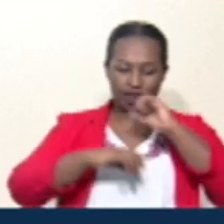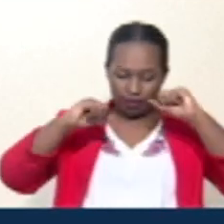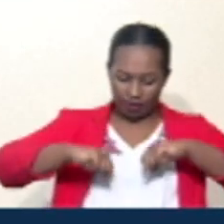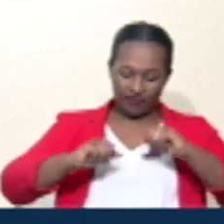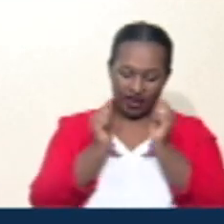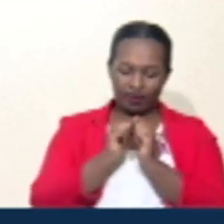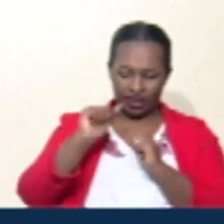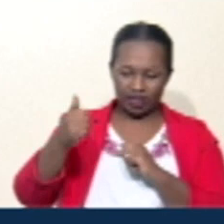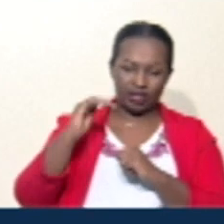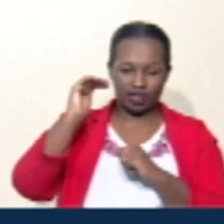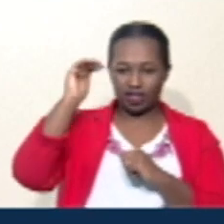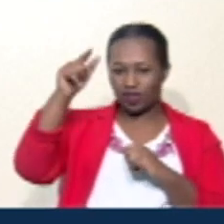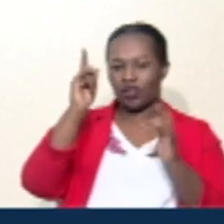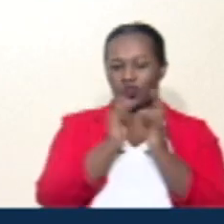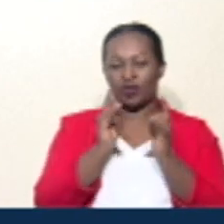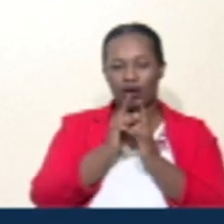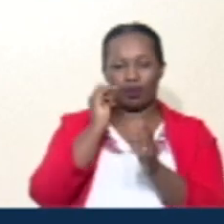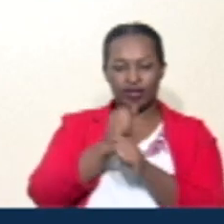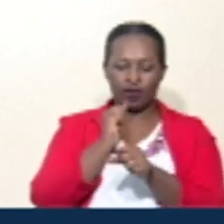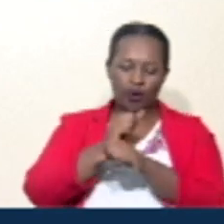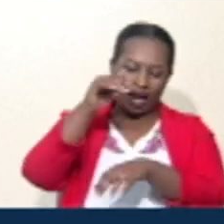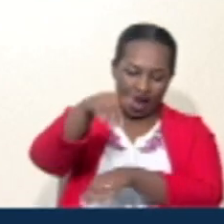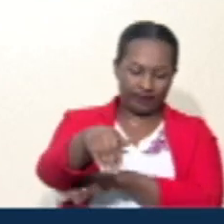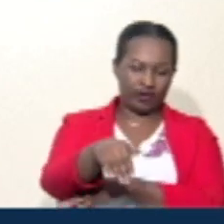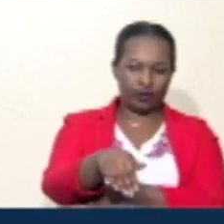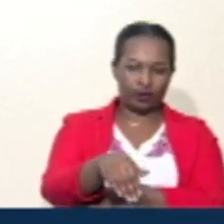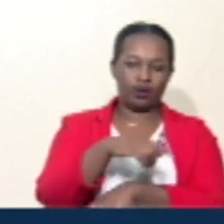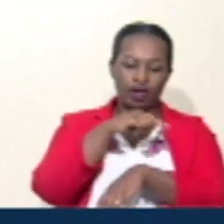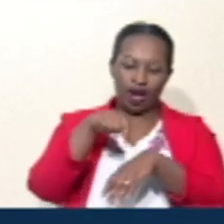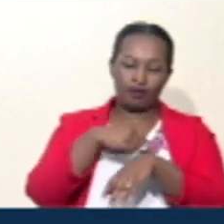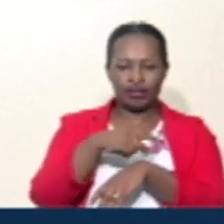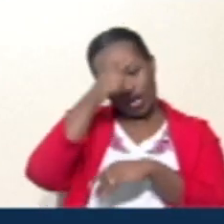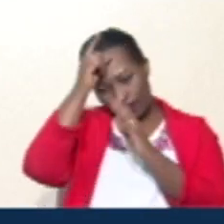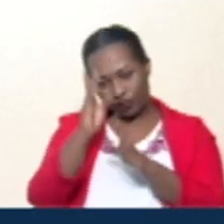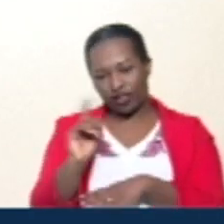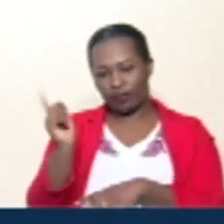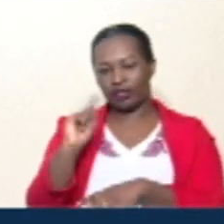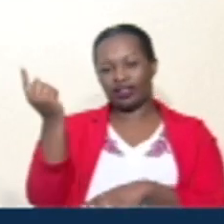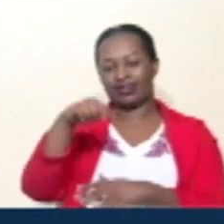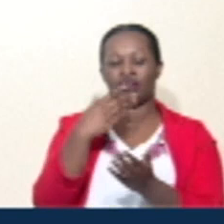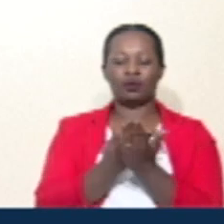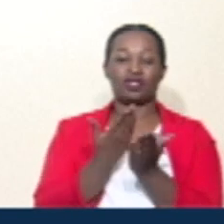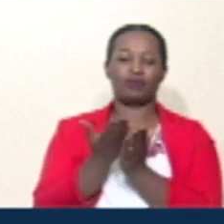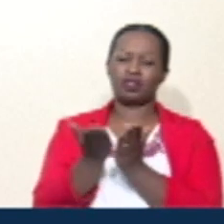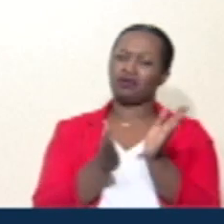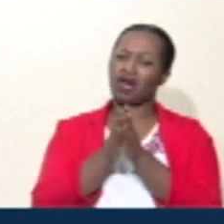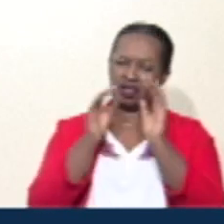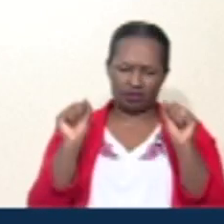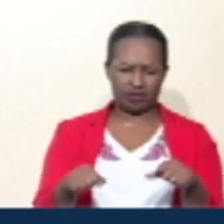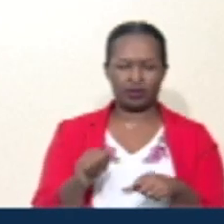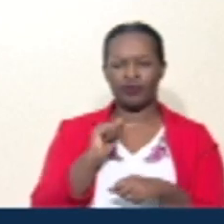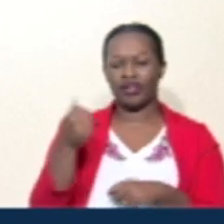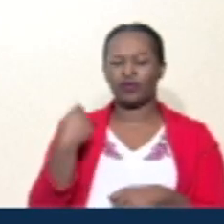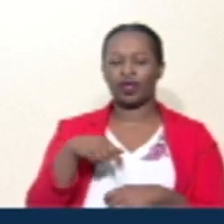zindi dufatanya, izo nama zikakorwa nyuma ya saa 6 y'amasaha abaturage baba bataje gushaka serivisi ku kazi kandi birashoboka.